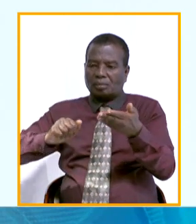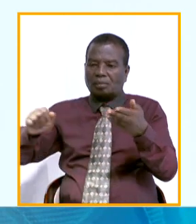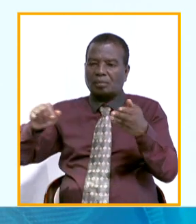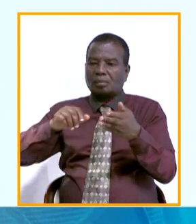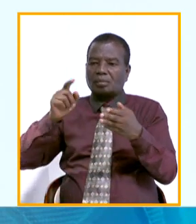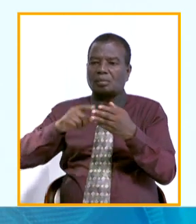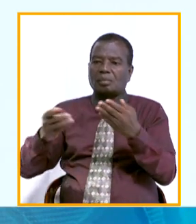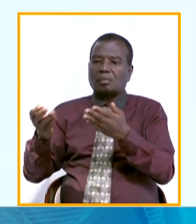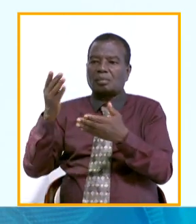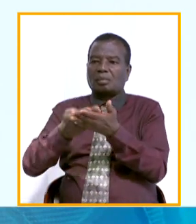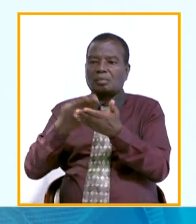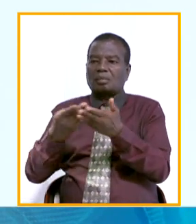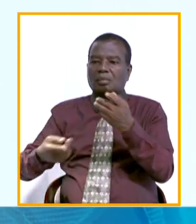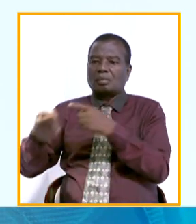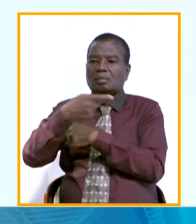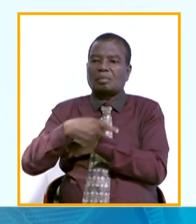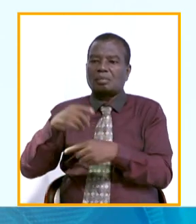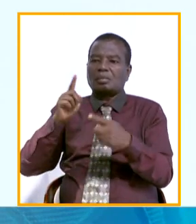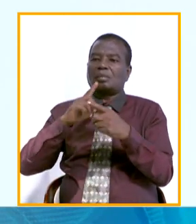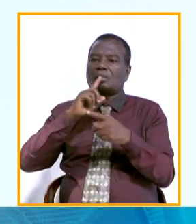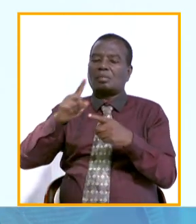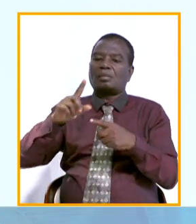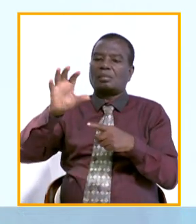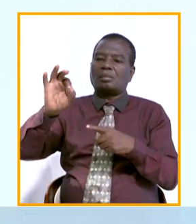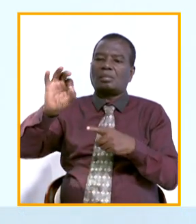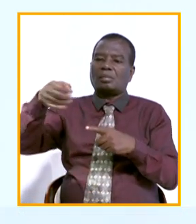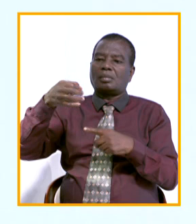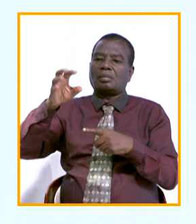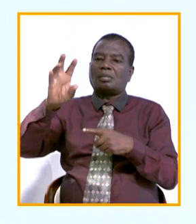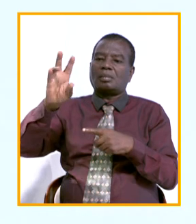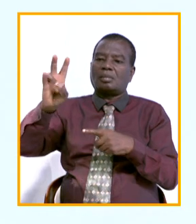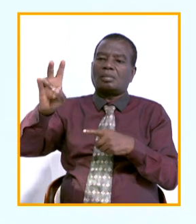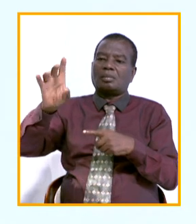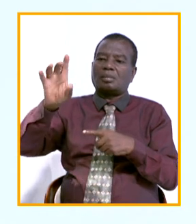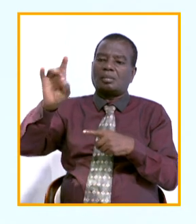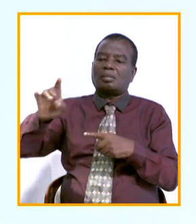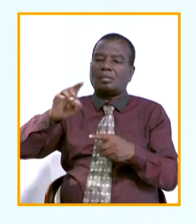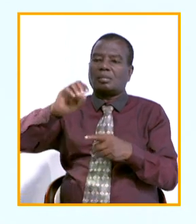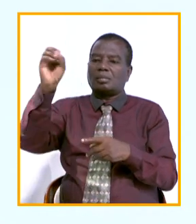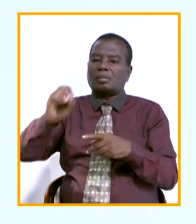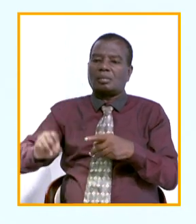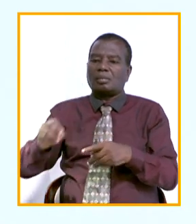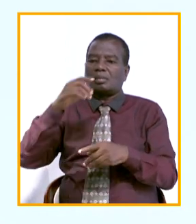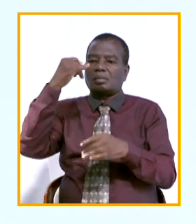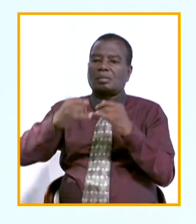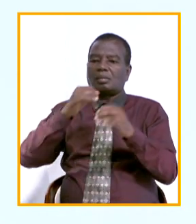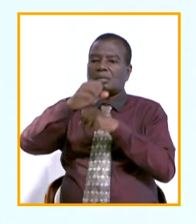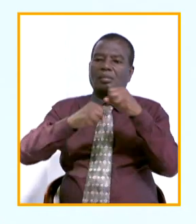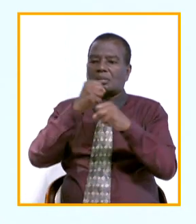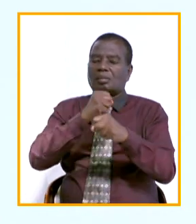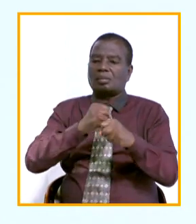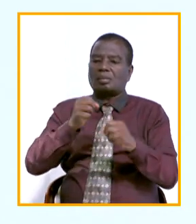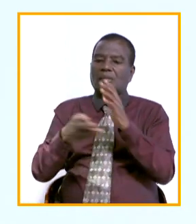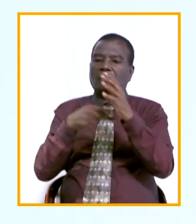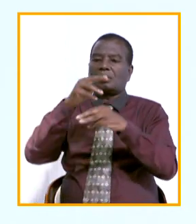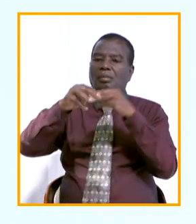portefeuille à ce jour est de 9,78% pour un objectif d'au moins 18% à la fin de l'année fiscale de